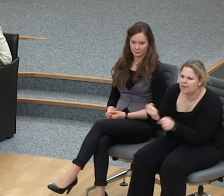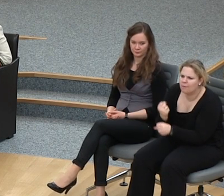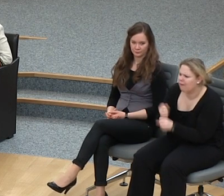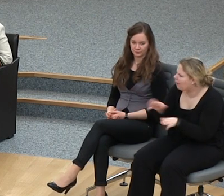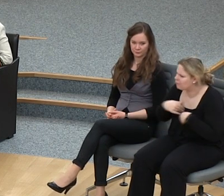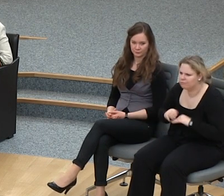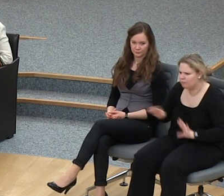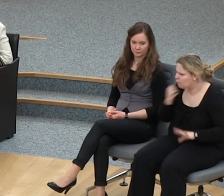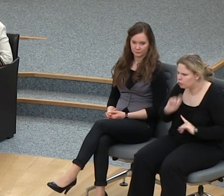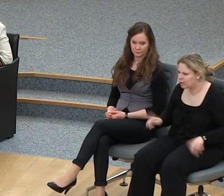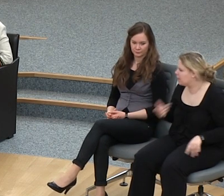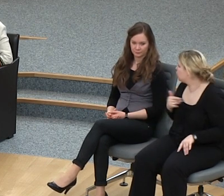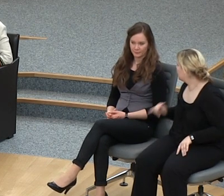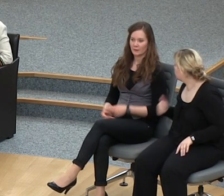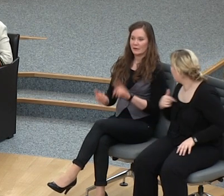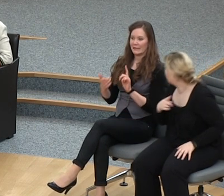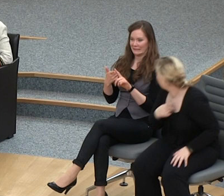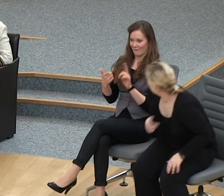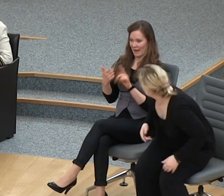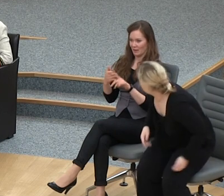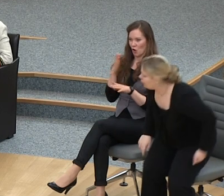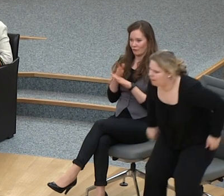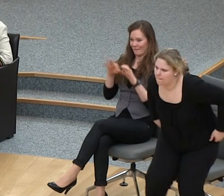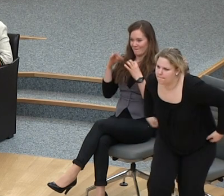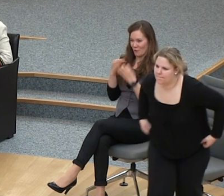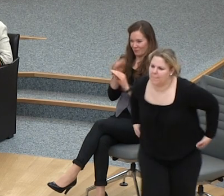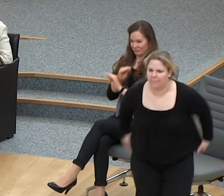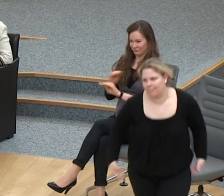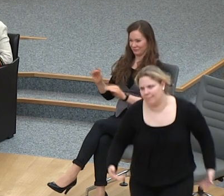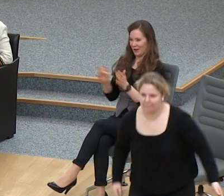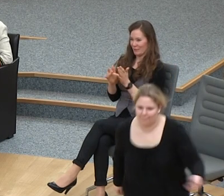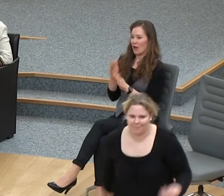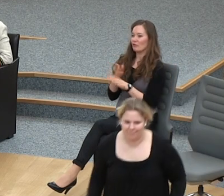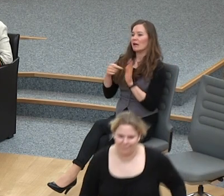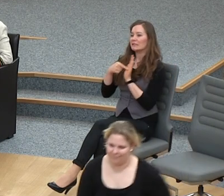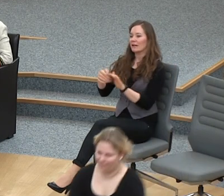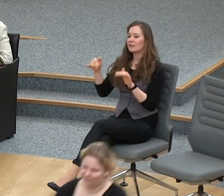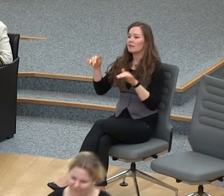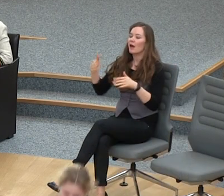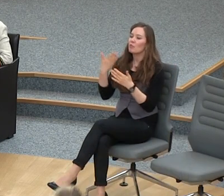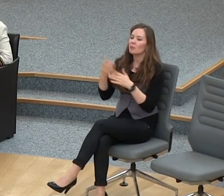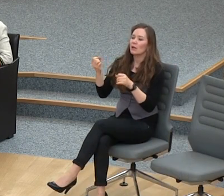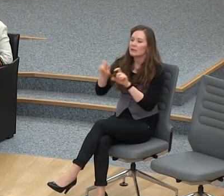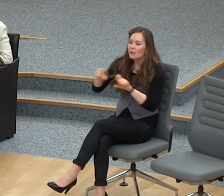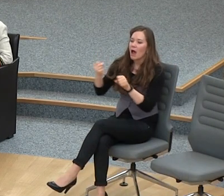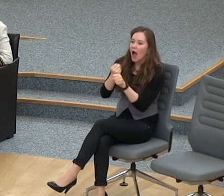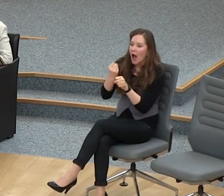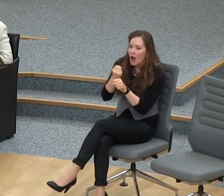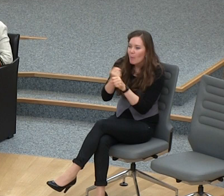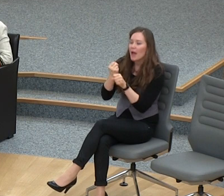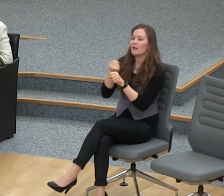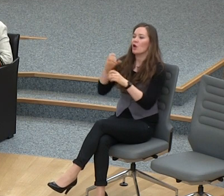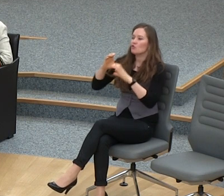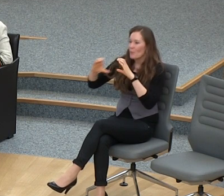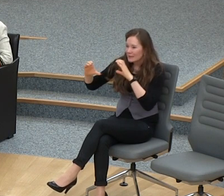auch heute in den Foren deutlich. Die Foren haben ja gezeigt, dass das Thema Arbeit, Mobilität,